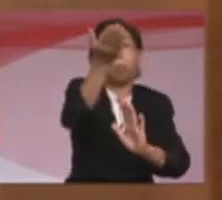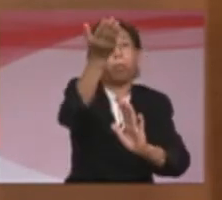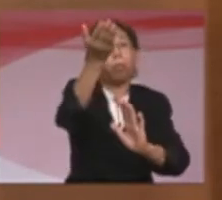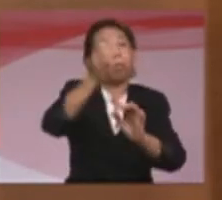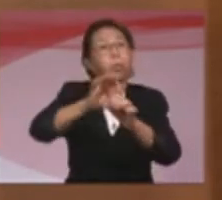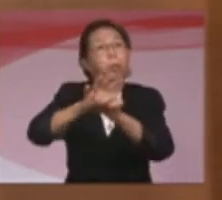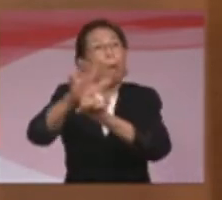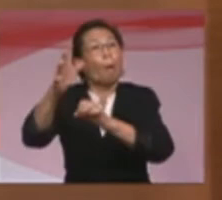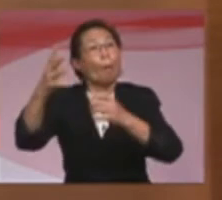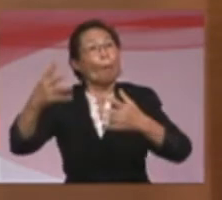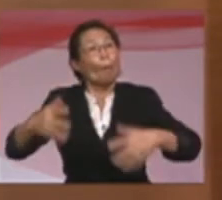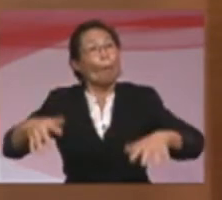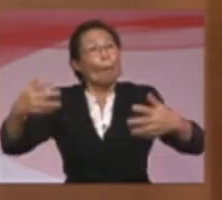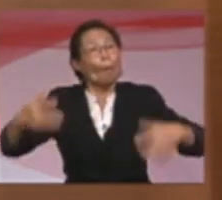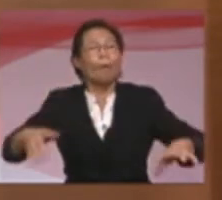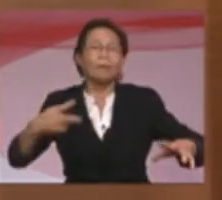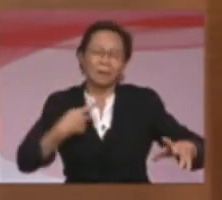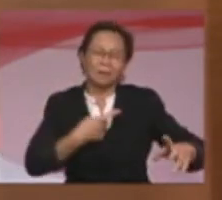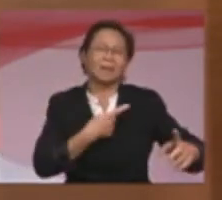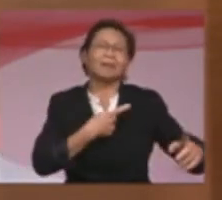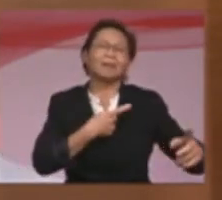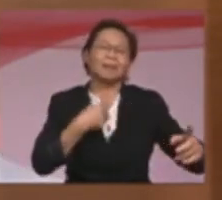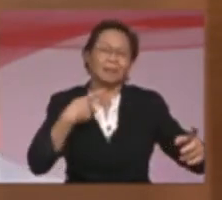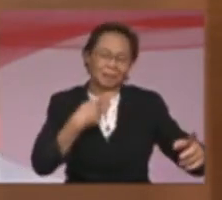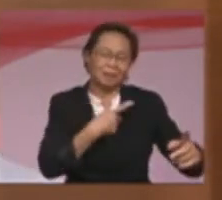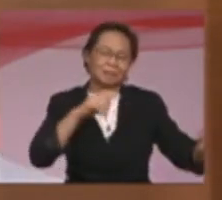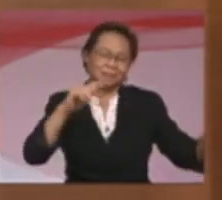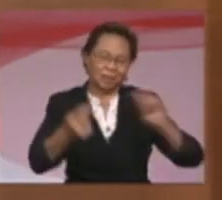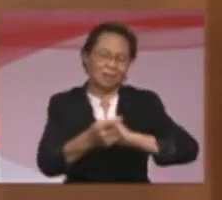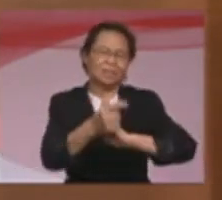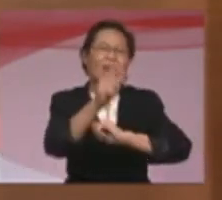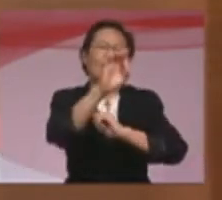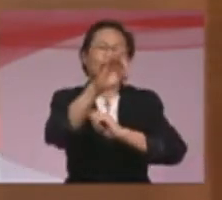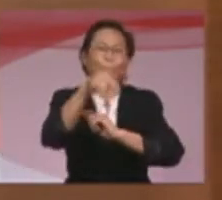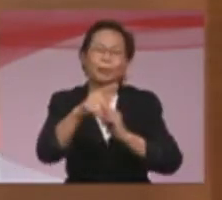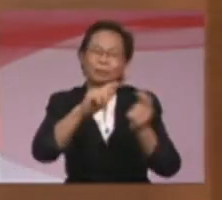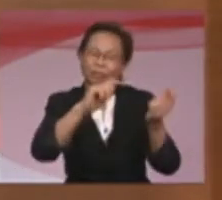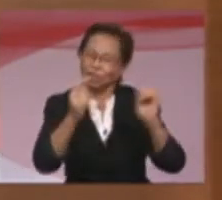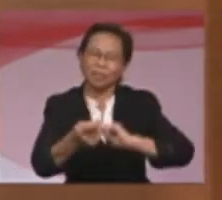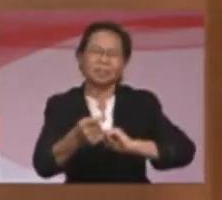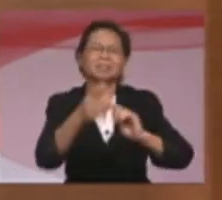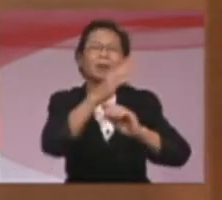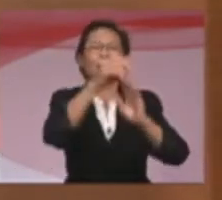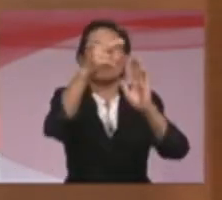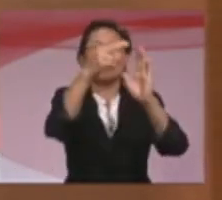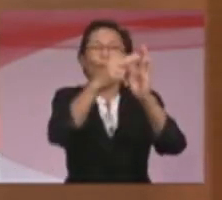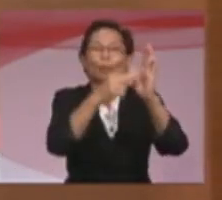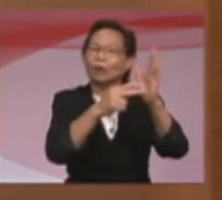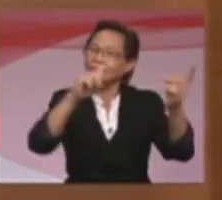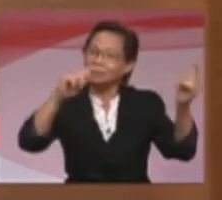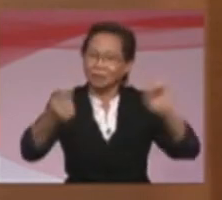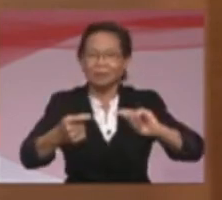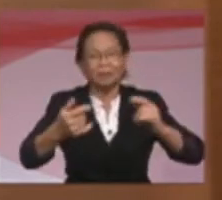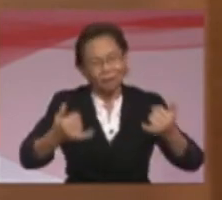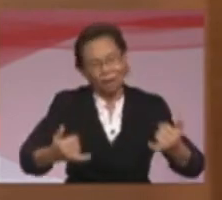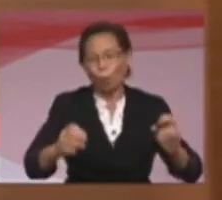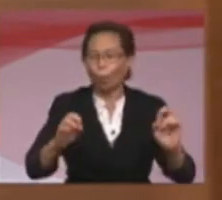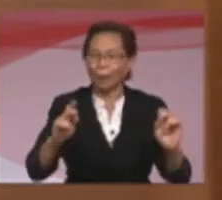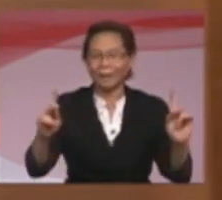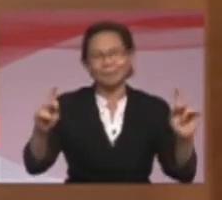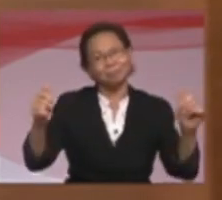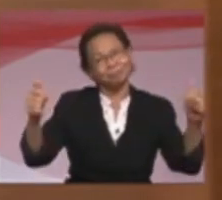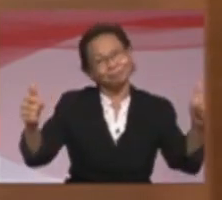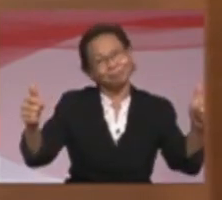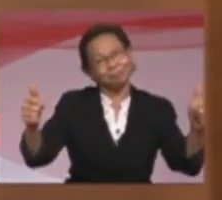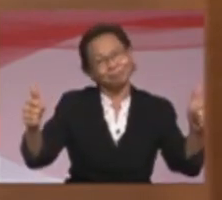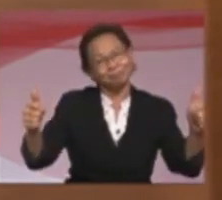secara mendadak, kita akan mengubah apa nama SOP dan polisi kita. InsyaAllah. Setakat ini okey lagi, ya. Alright.